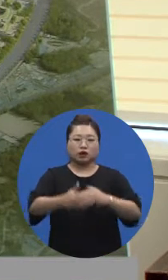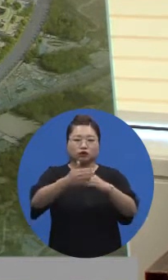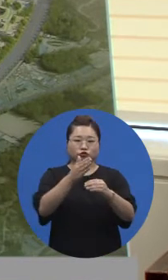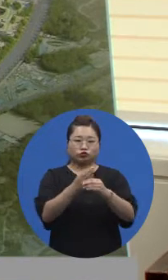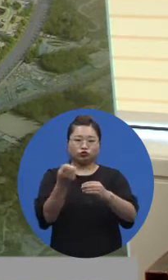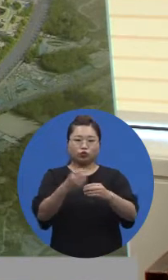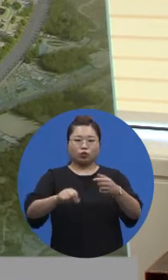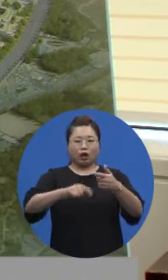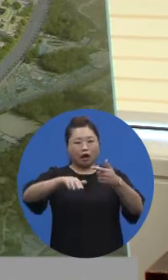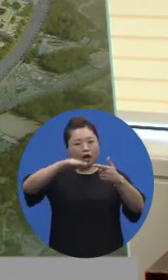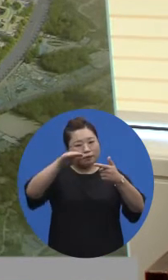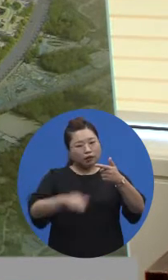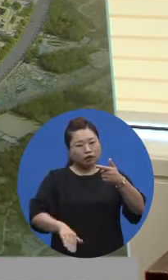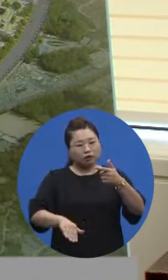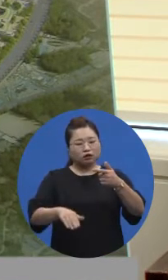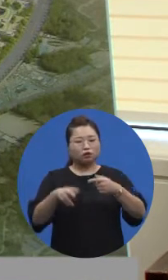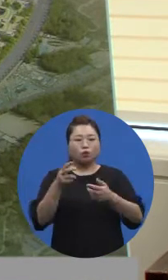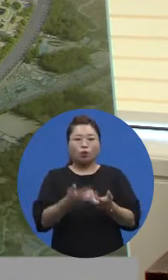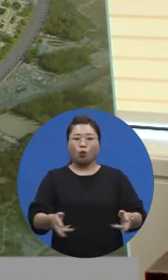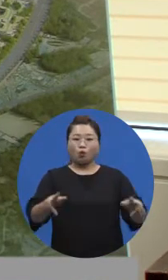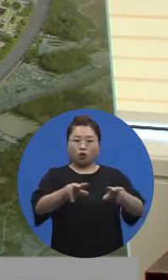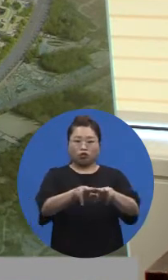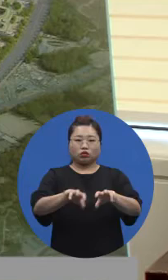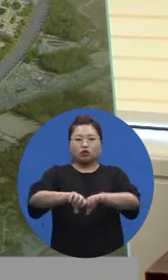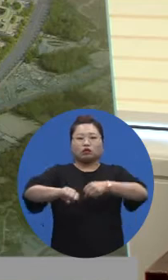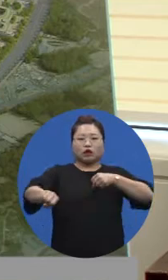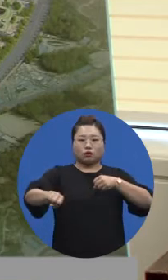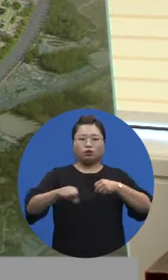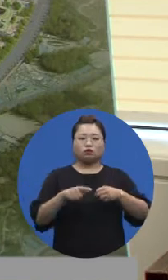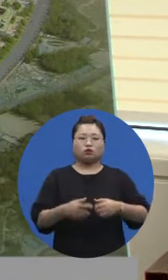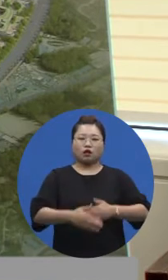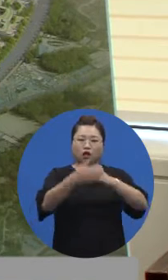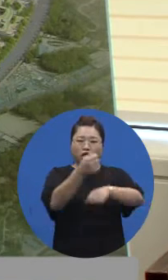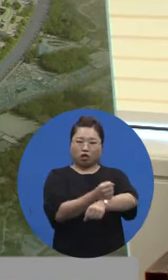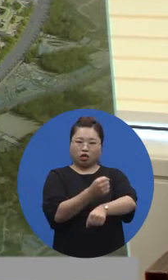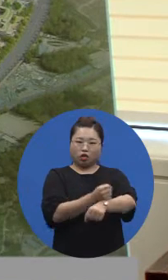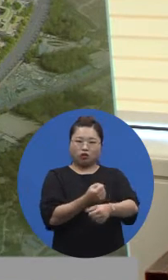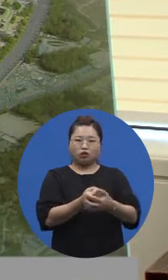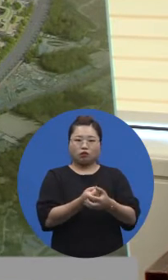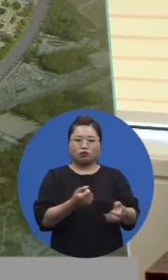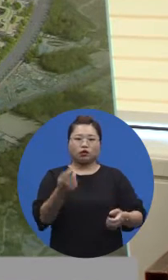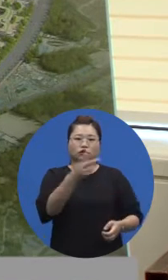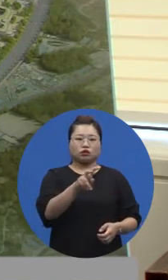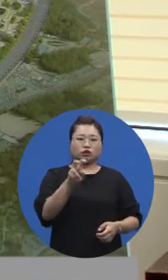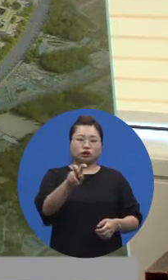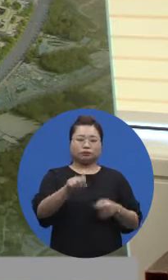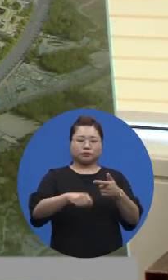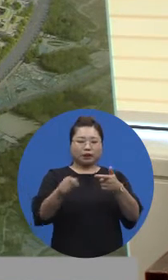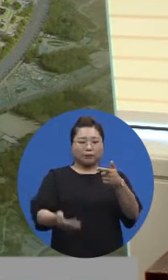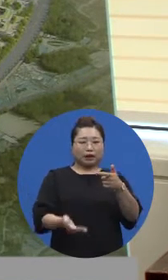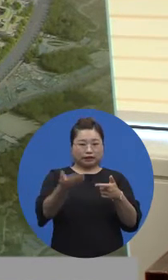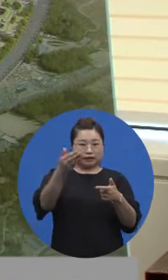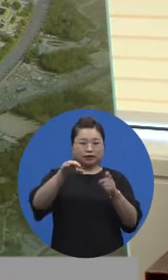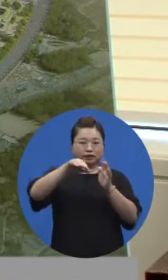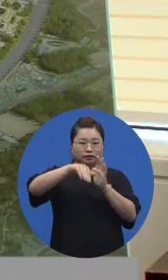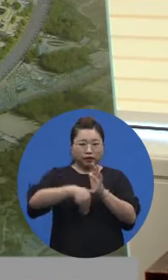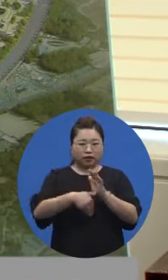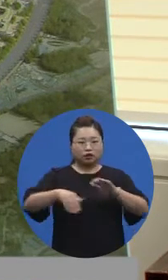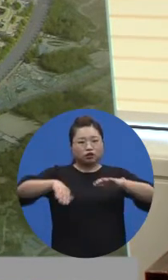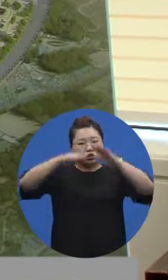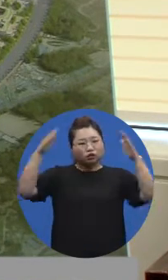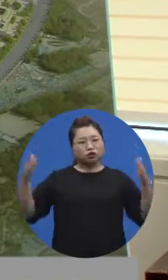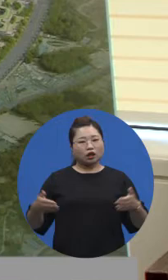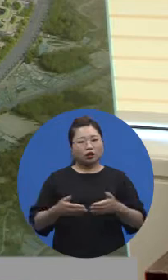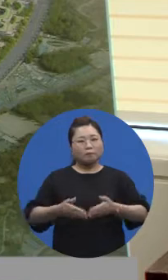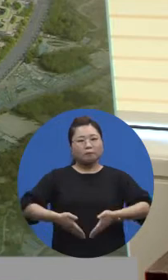있습니다. 그리고 하반기에 저희가 공원은 별도로 발주해서 진행할 예정입니다. 그래서 2021년도 상반기에